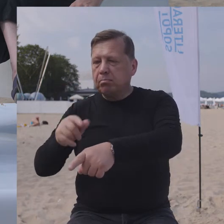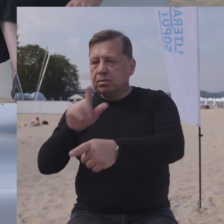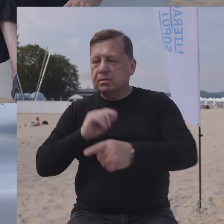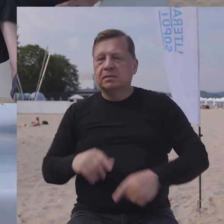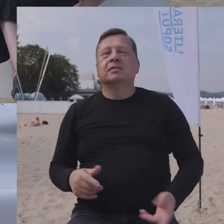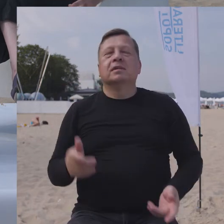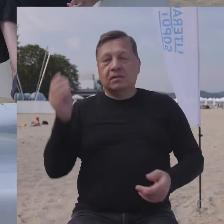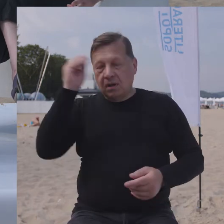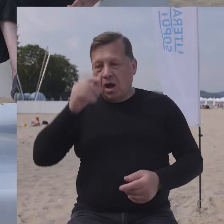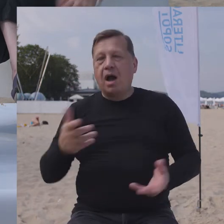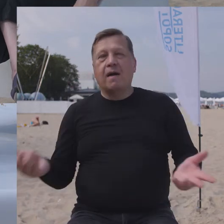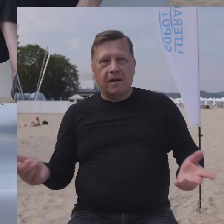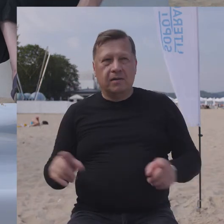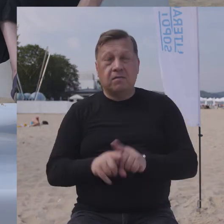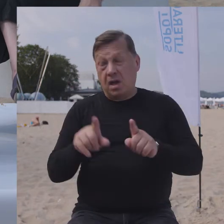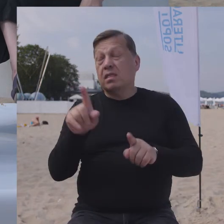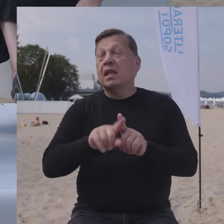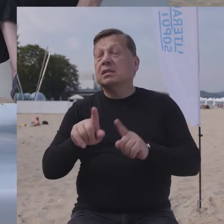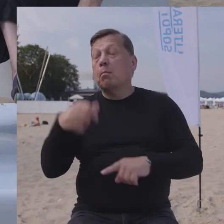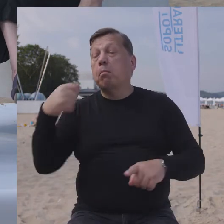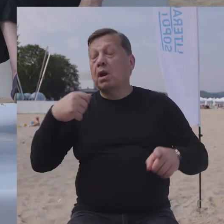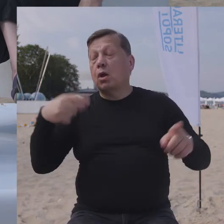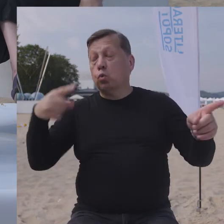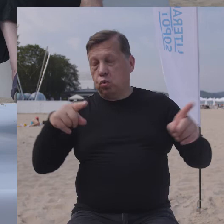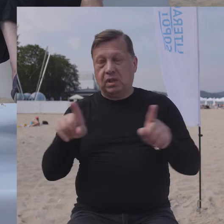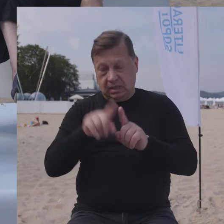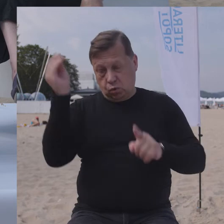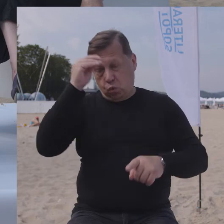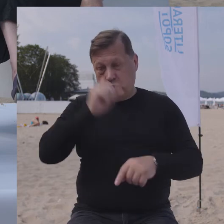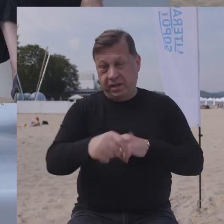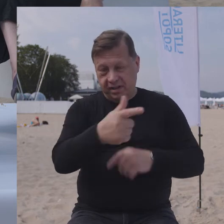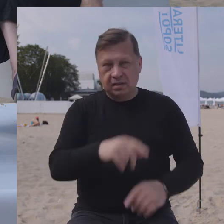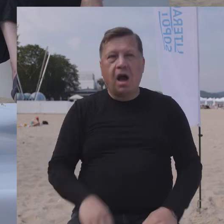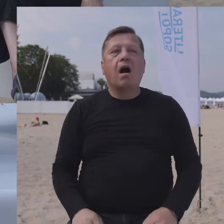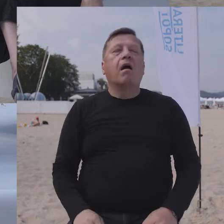kto, prezydent. I to jest dla mnie niebywałe, że... Czyli to